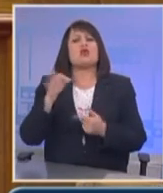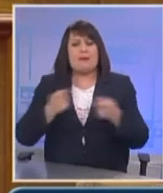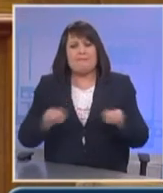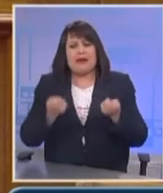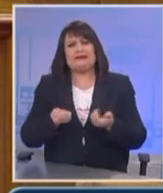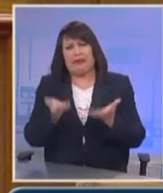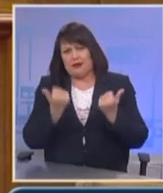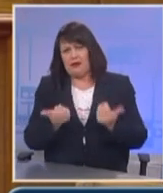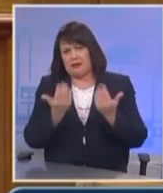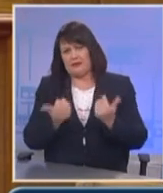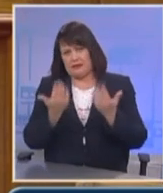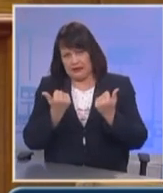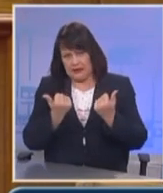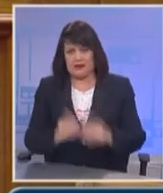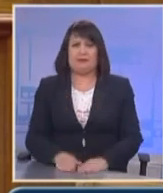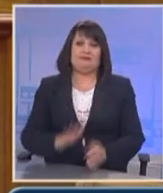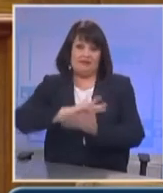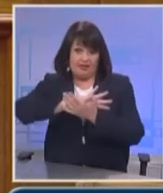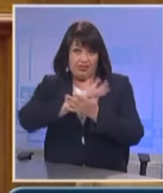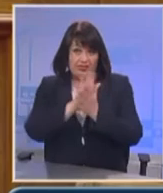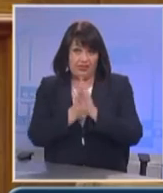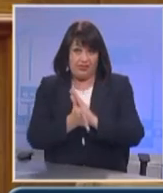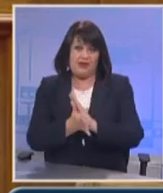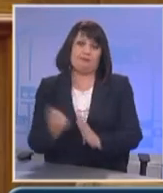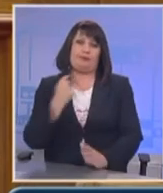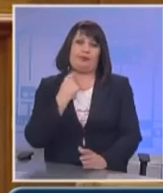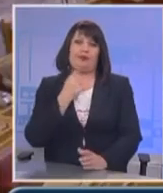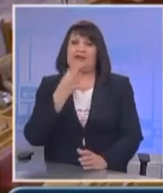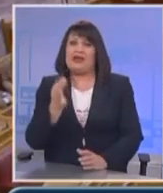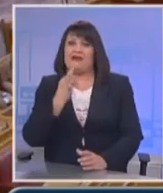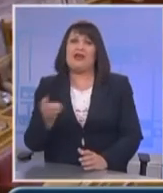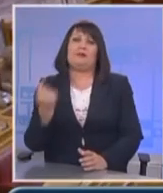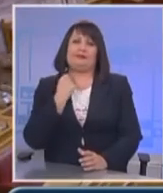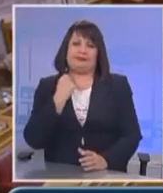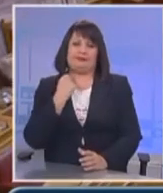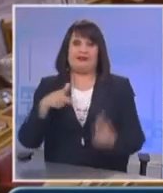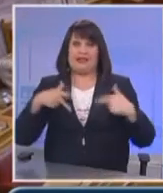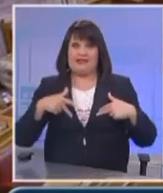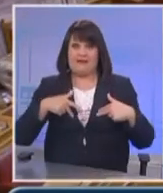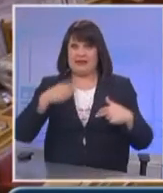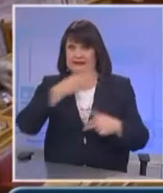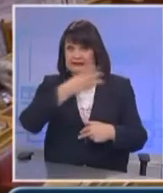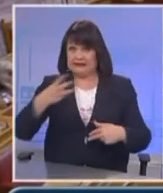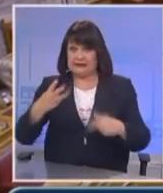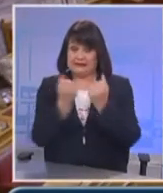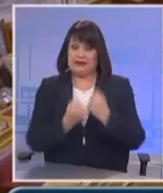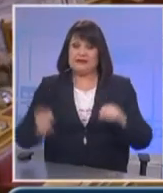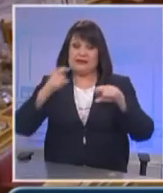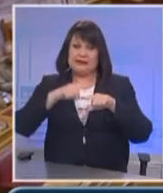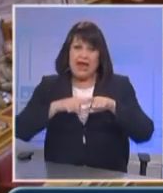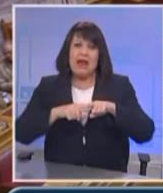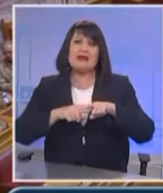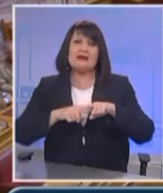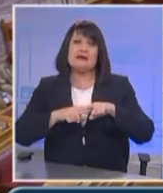πράξεις. Ισοπαίδωση και χαμένες ευκαιρίες. Η κυβέρνηση ΣΥΡΙΖΑ ΑΝΕΛ θα μείνει